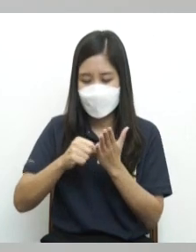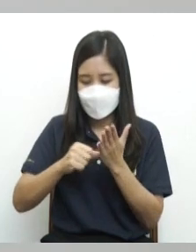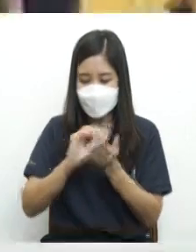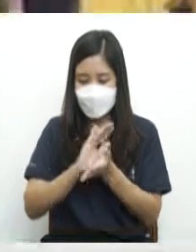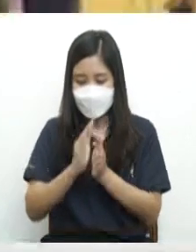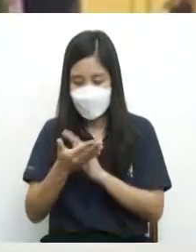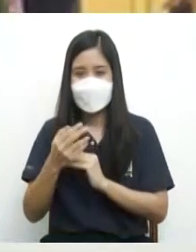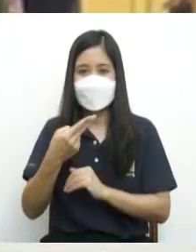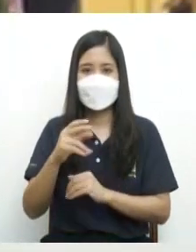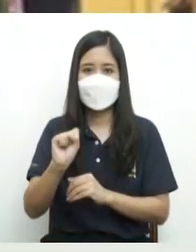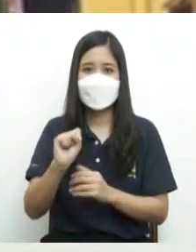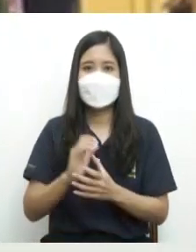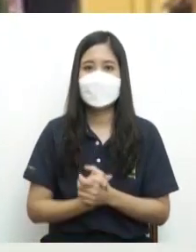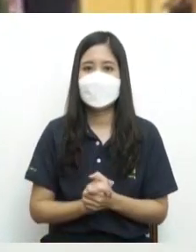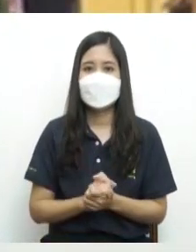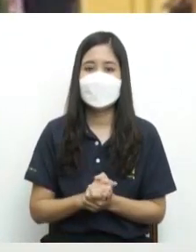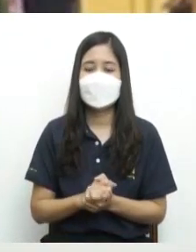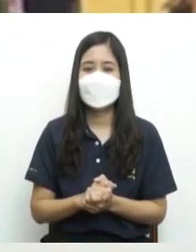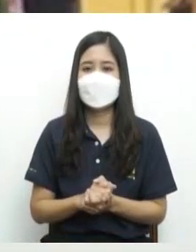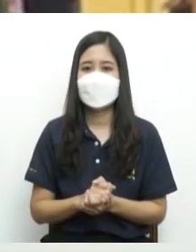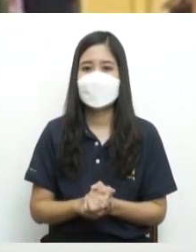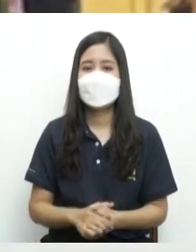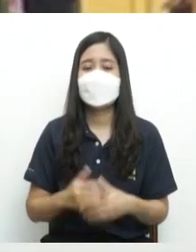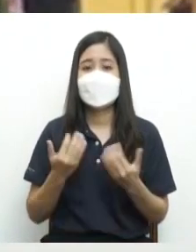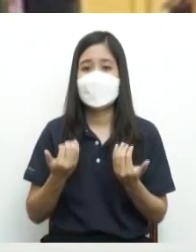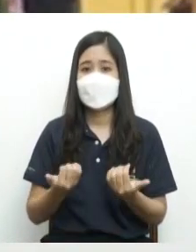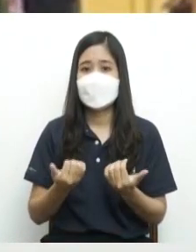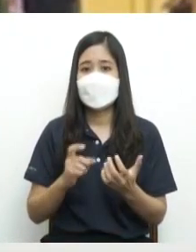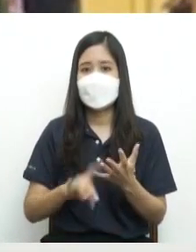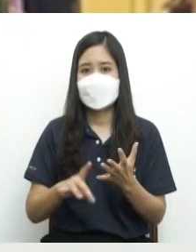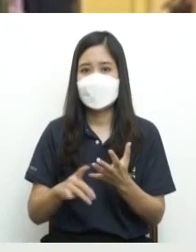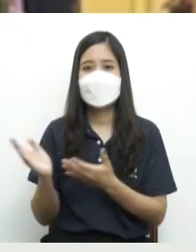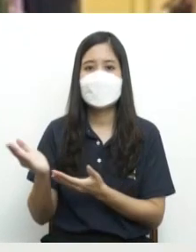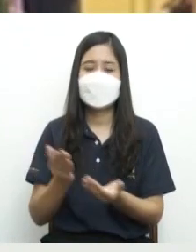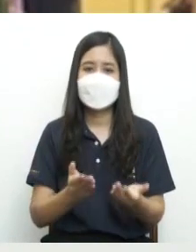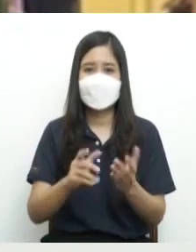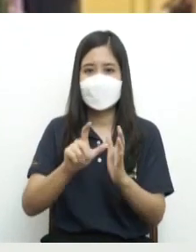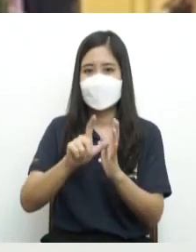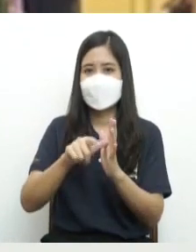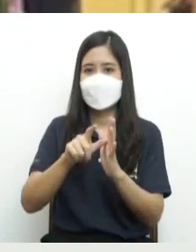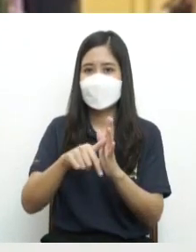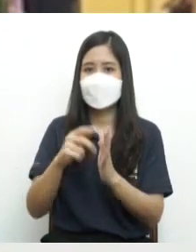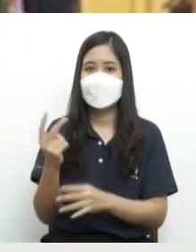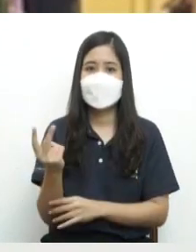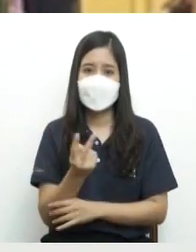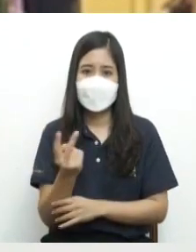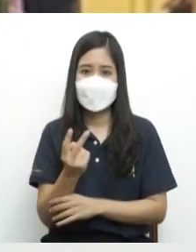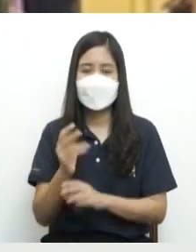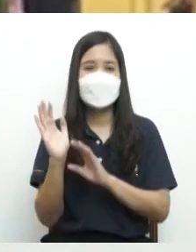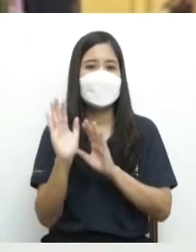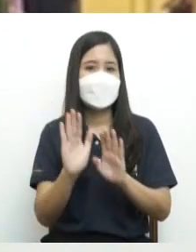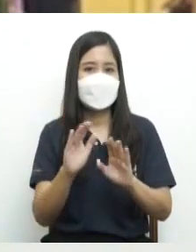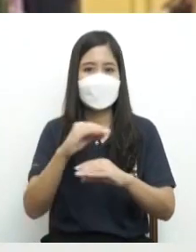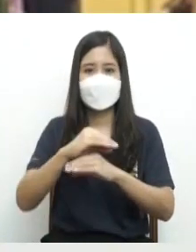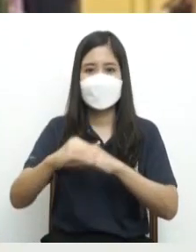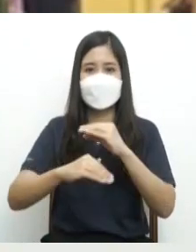ณค่ะ ค่ะแล้วก็ในช่วงสุดท้ายนะคะอยากจะขอเรียนเชิญท่านเลขาธิการทั้งสองท่านนะคะได้ฝากถึงสมาชิกกบ